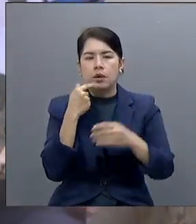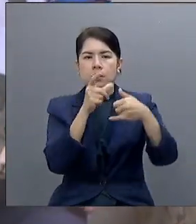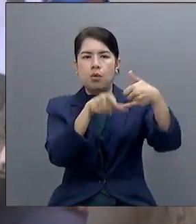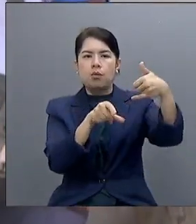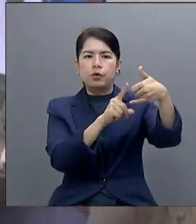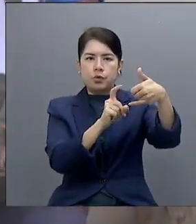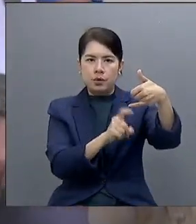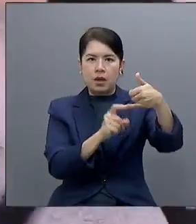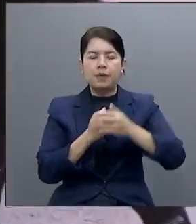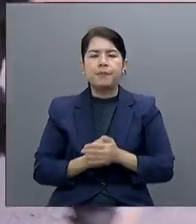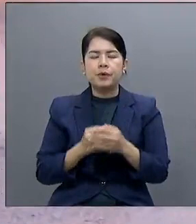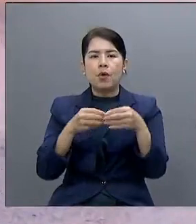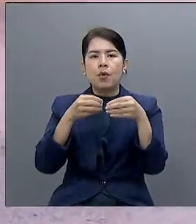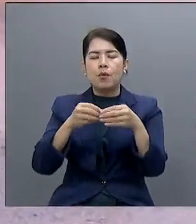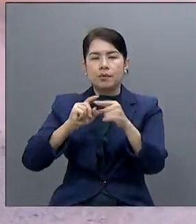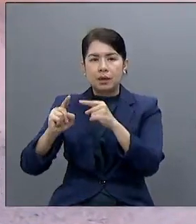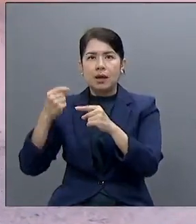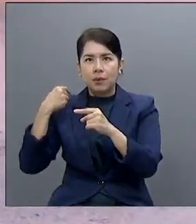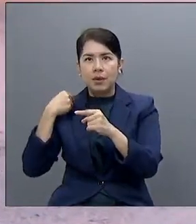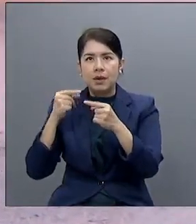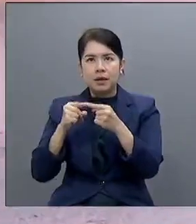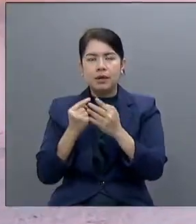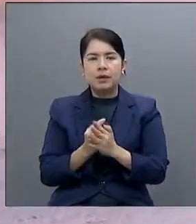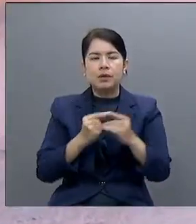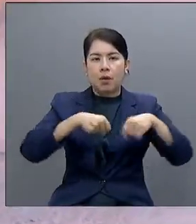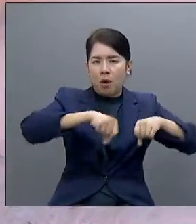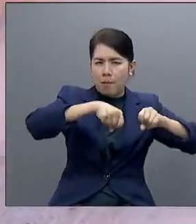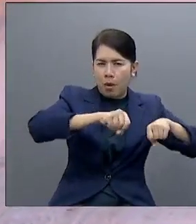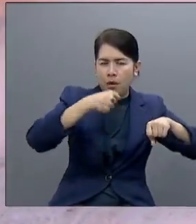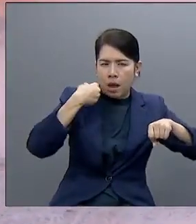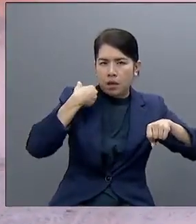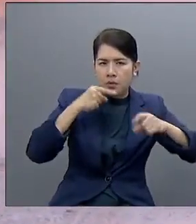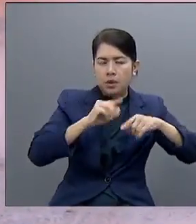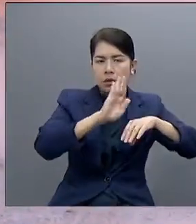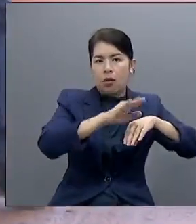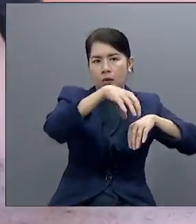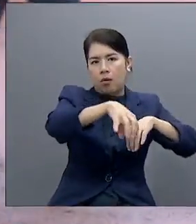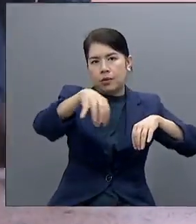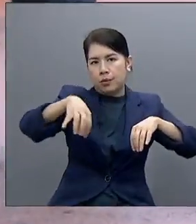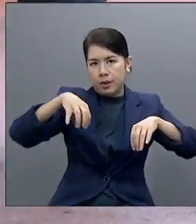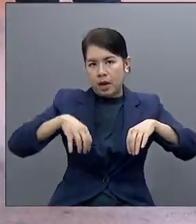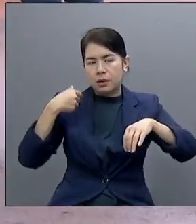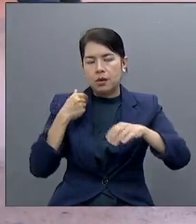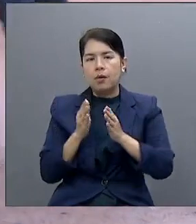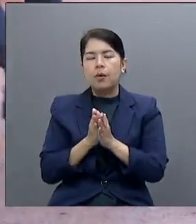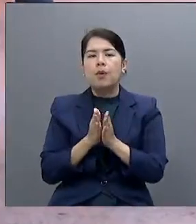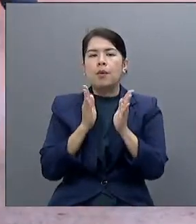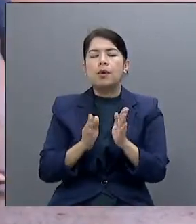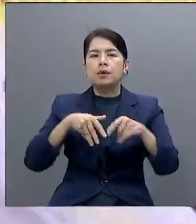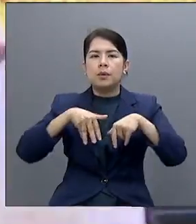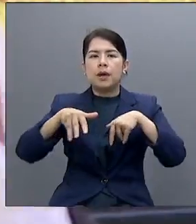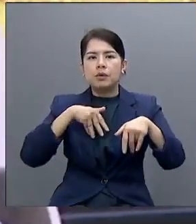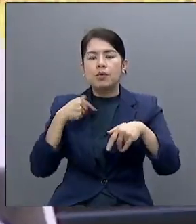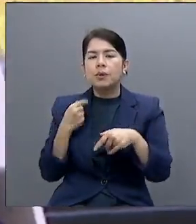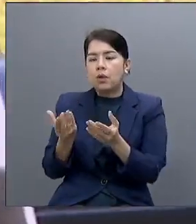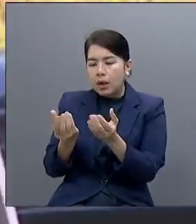นเจ้าหน้าที่หน่วยอื่นๆก็ได้ระดมรถจักรยานยนต์หลายสิบคันจากหน่วยงานส่วนต่างๆและชาวบ้านบางคนที่ให้ยืมรถมาใช้ใน